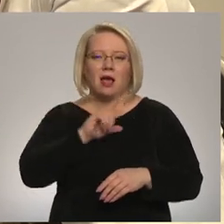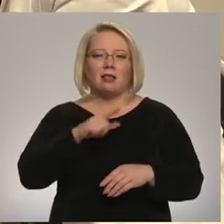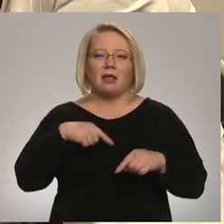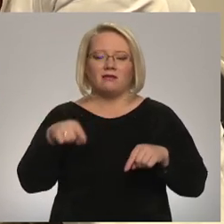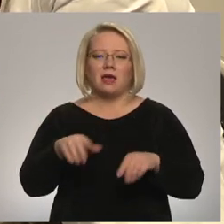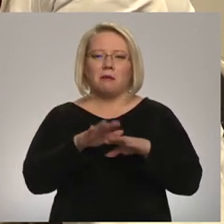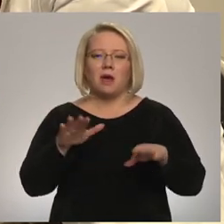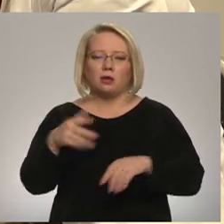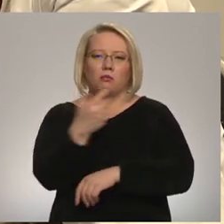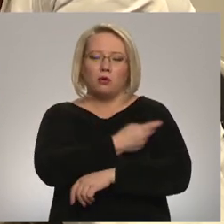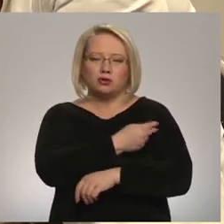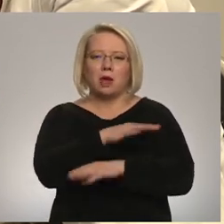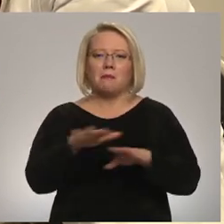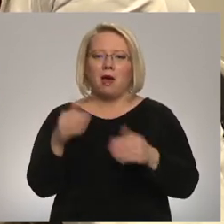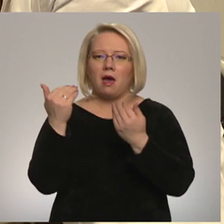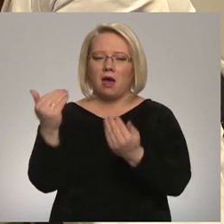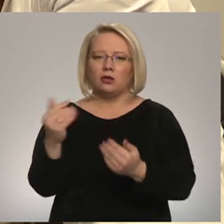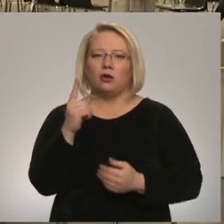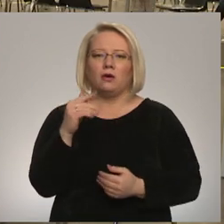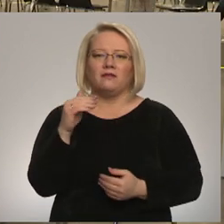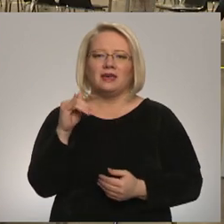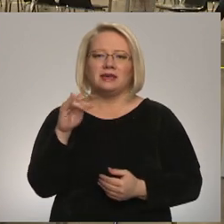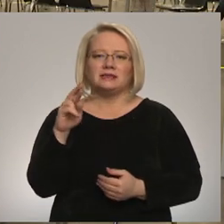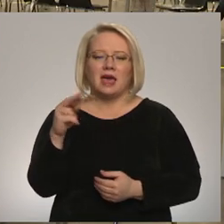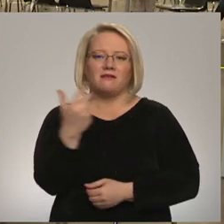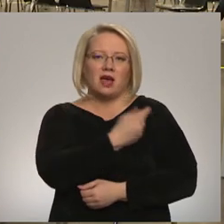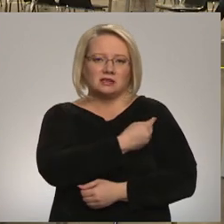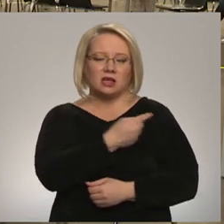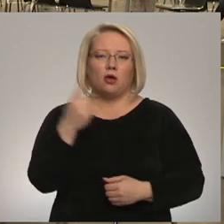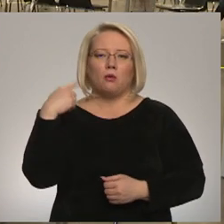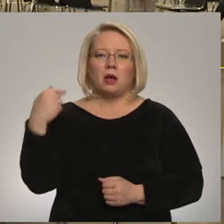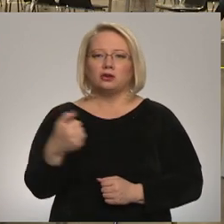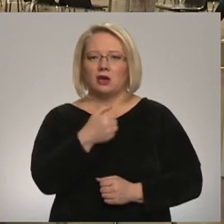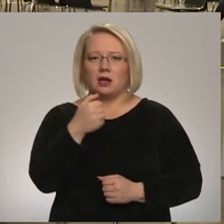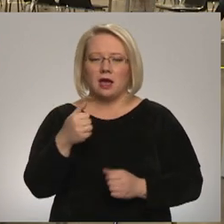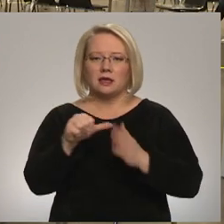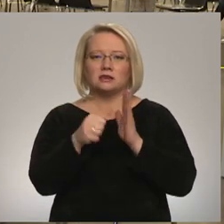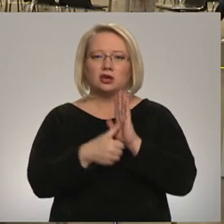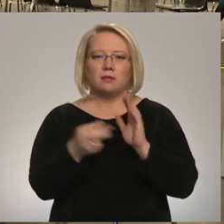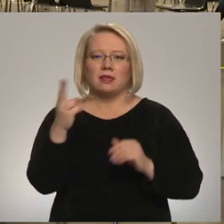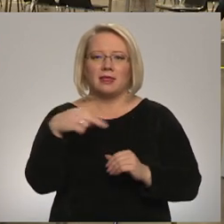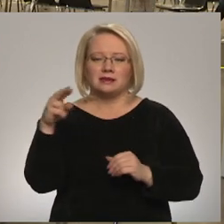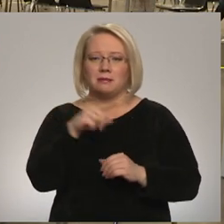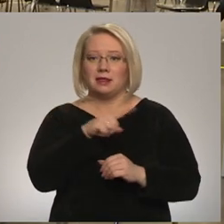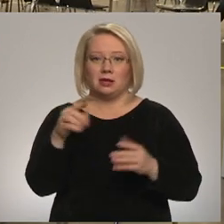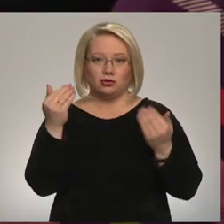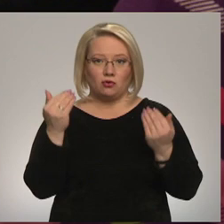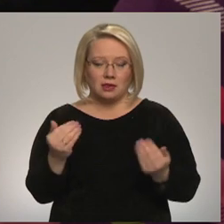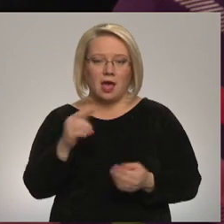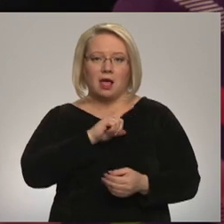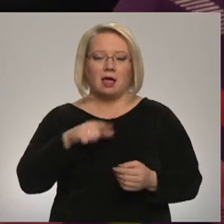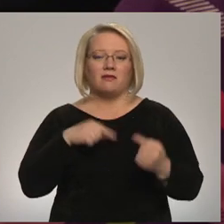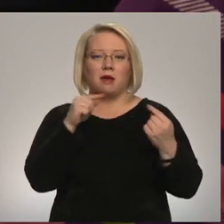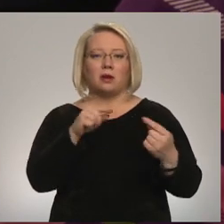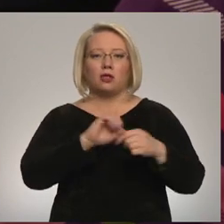potē ar īpaši viņiem domātu Pfizer vakcīnu un no pagājušā gada 16. decembra līdz šim Latvijā pret